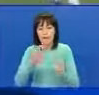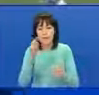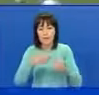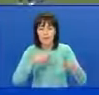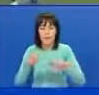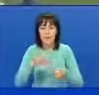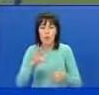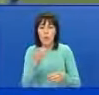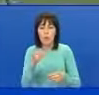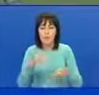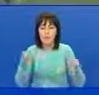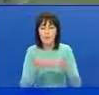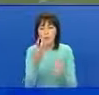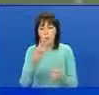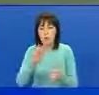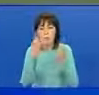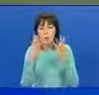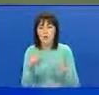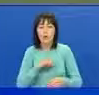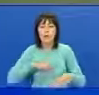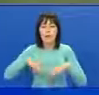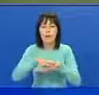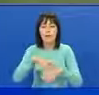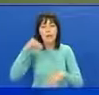ететін Ордабасы командасы 3 қазан күні өз алаңында Ақтөбе